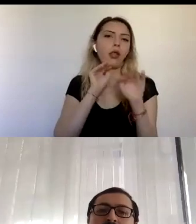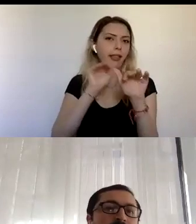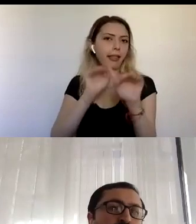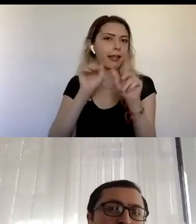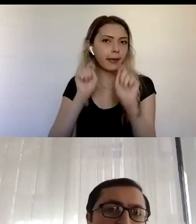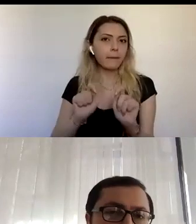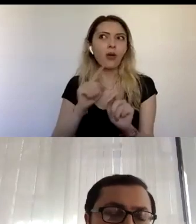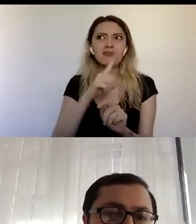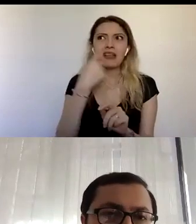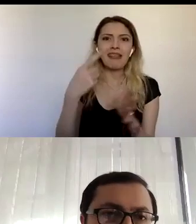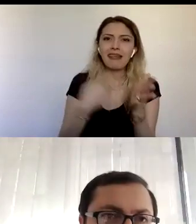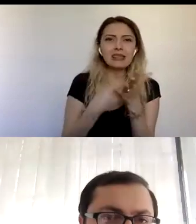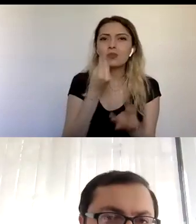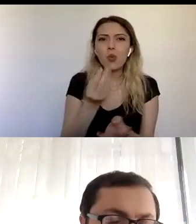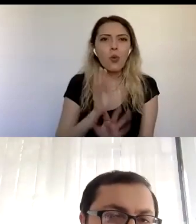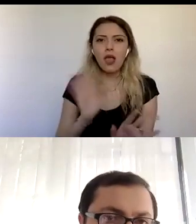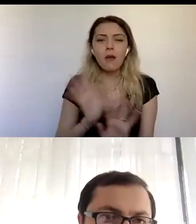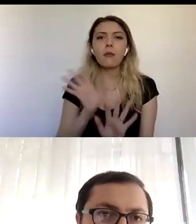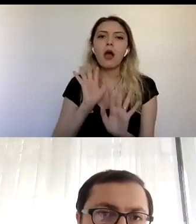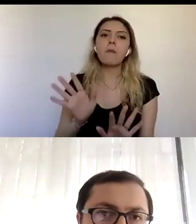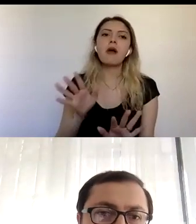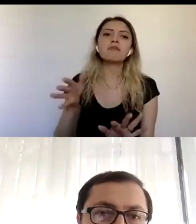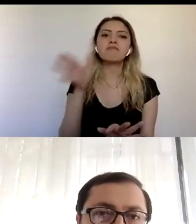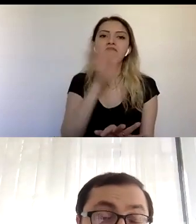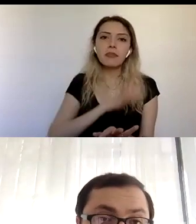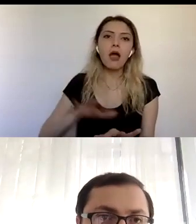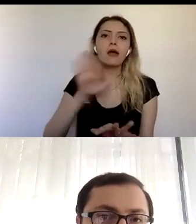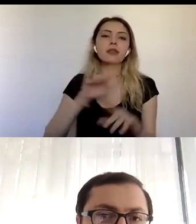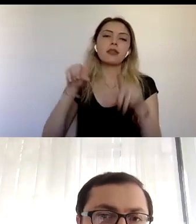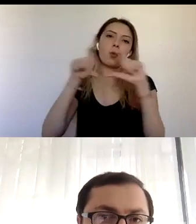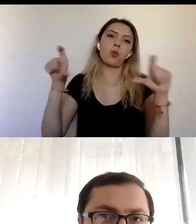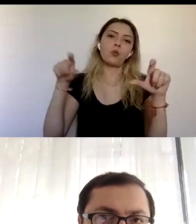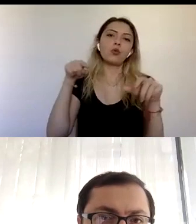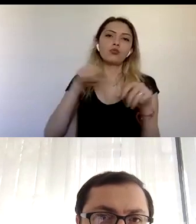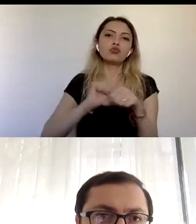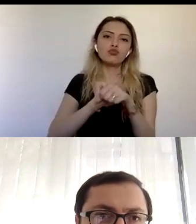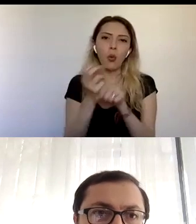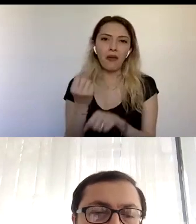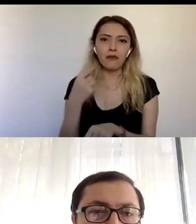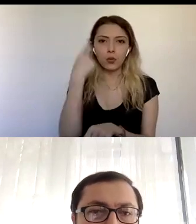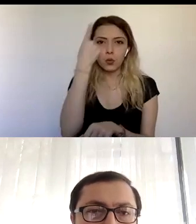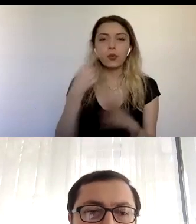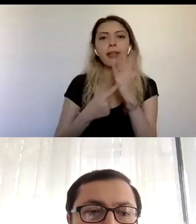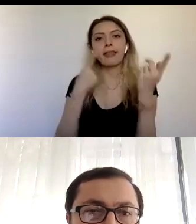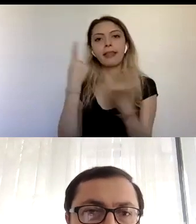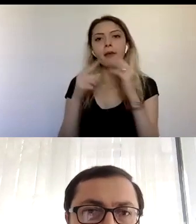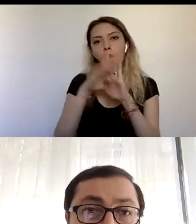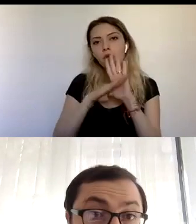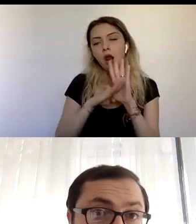yok ama her kurumun şu anki gündemi bu süreç dolayısıyla zaten özellikle dijital araçlar, dijital teknoloji